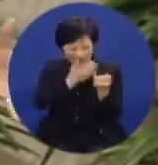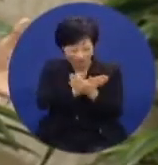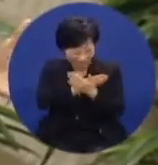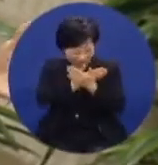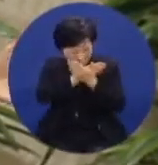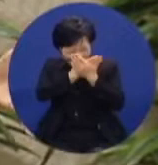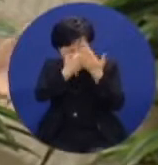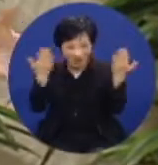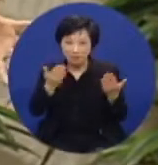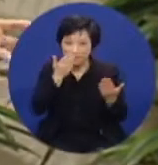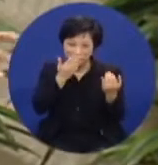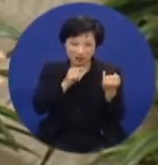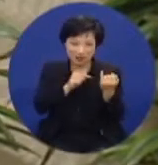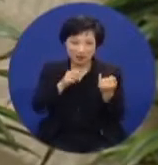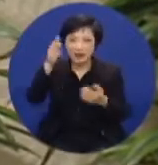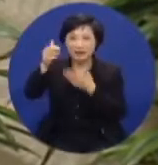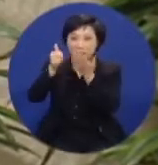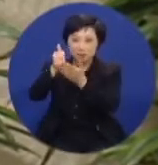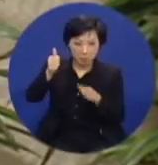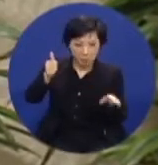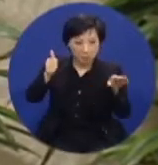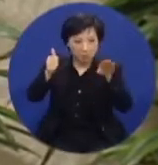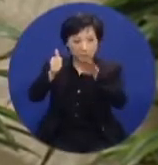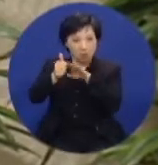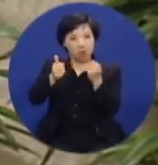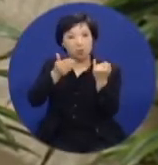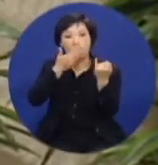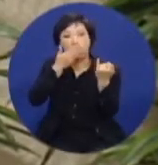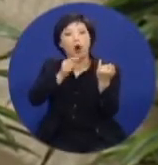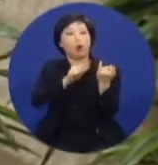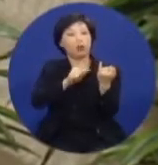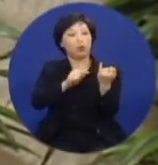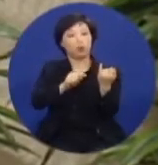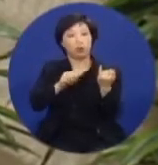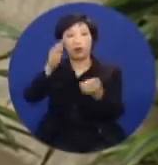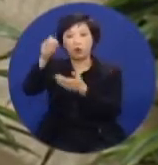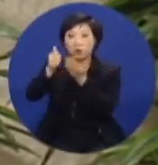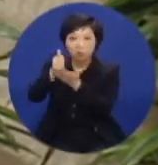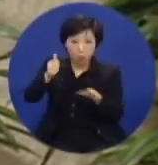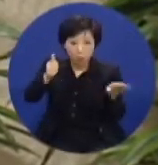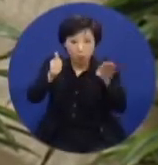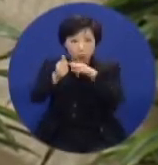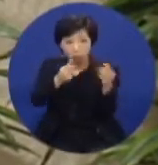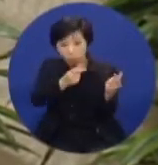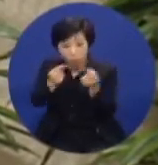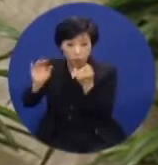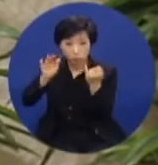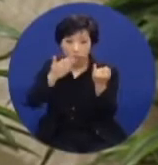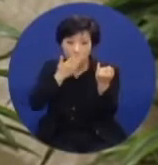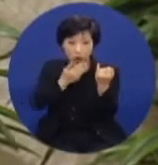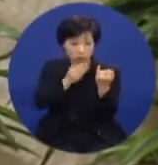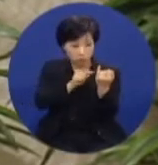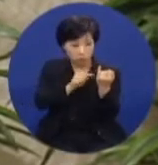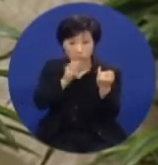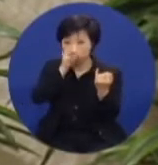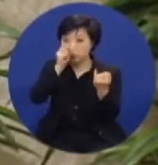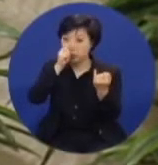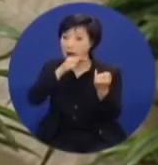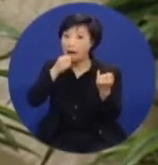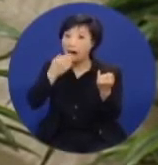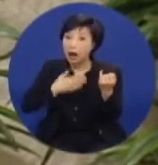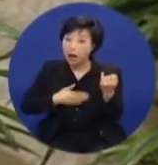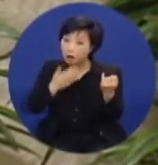밝아지고 하나님 처럼 된다 하나님과 같이 되고 소낭 가를 알게